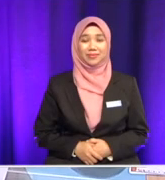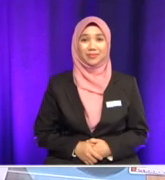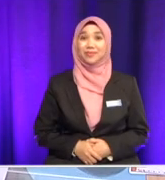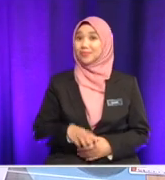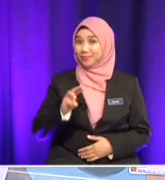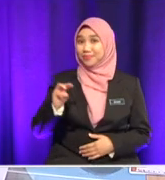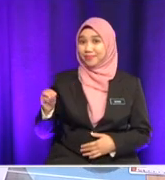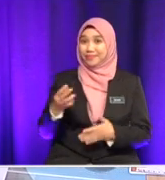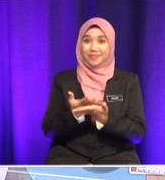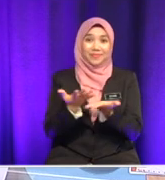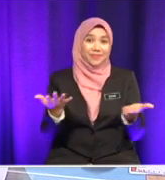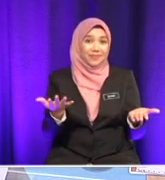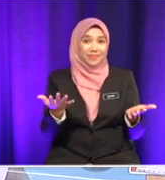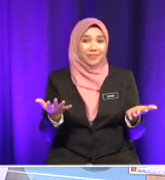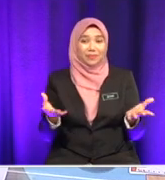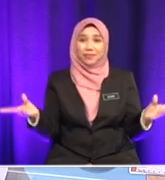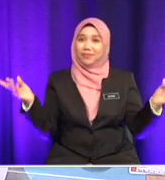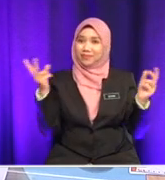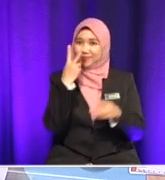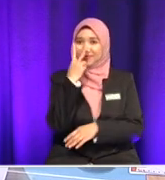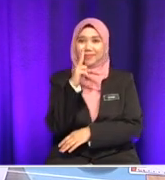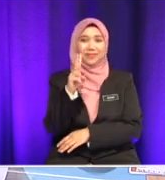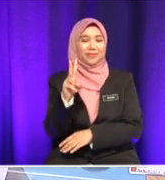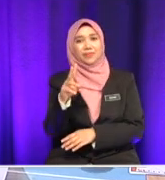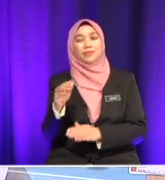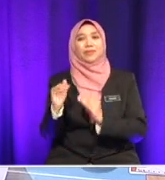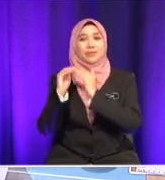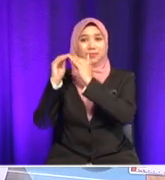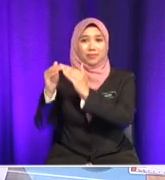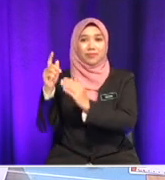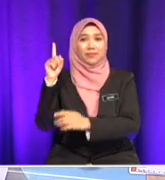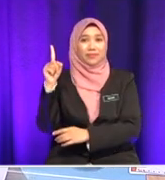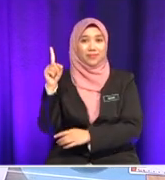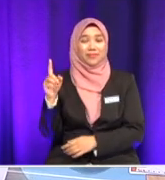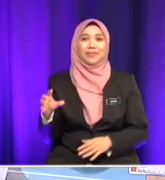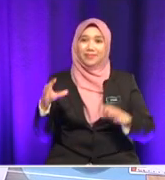semua masih lagi menonton rancangan di di tv bagi slot tahap 1 bersama